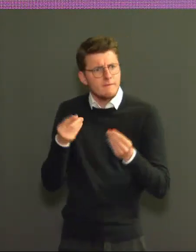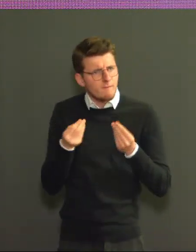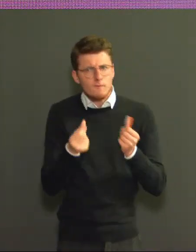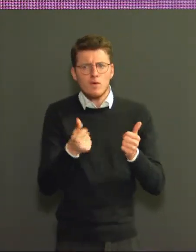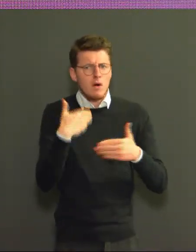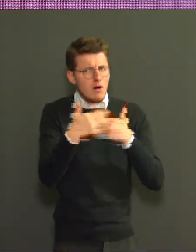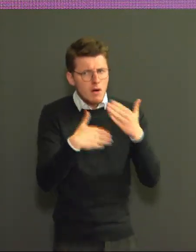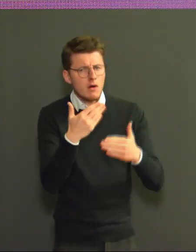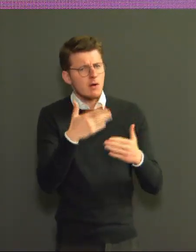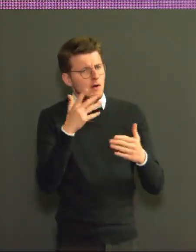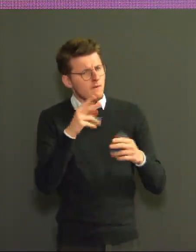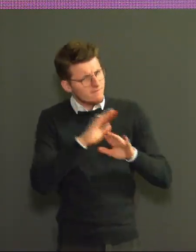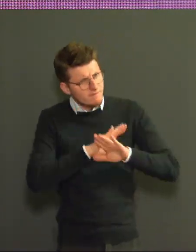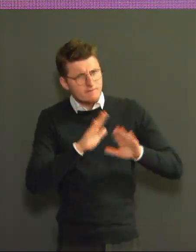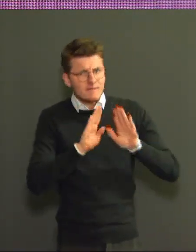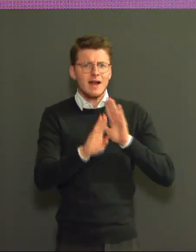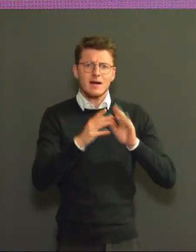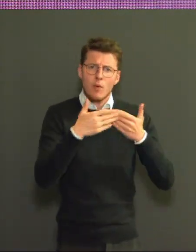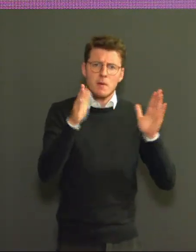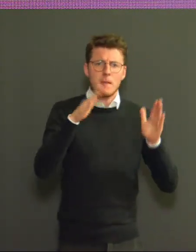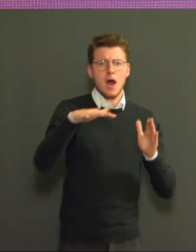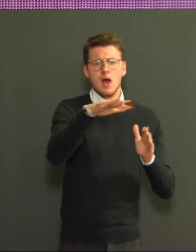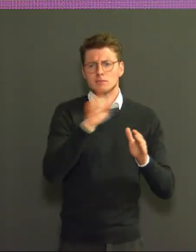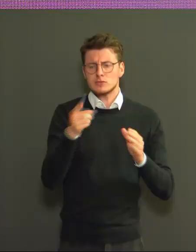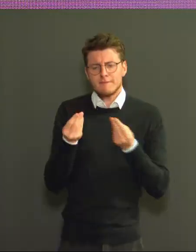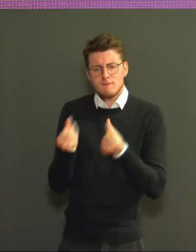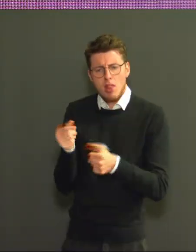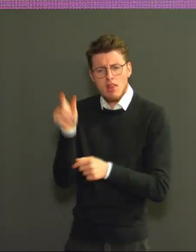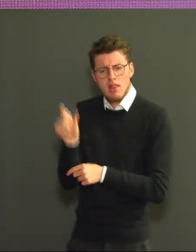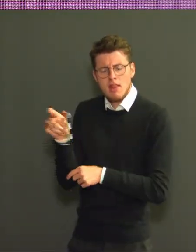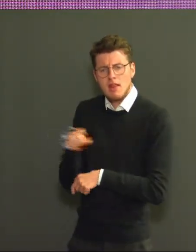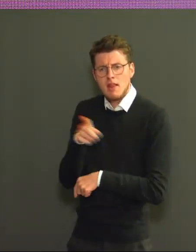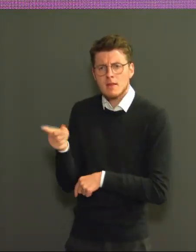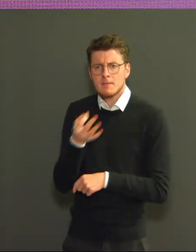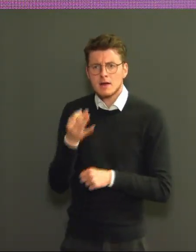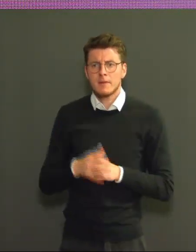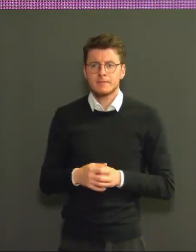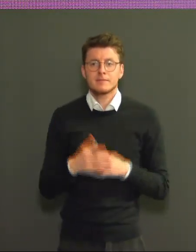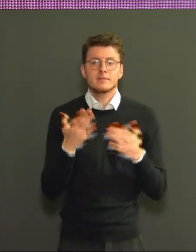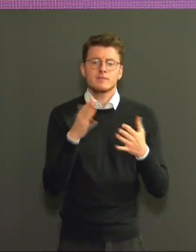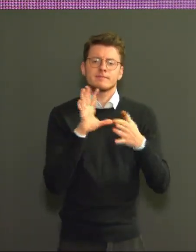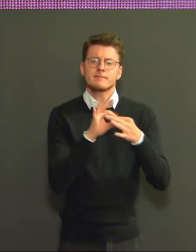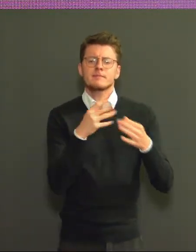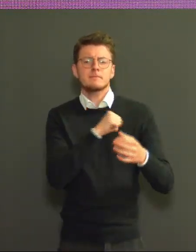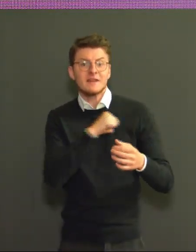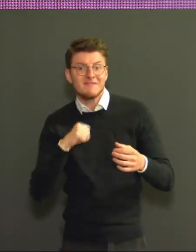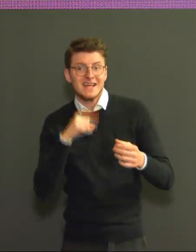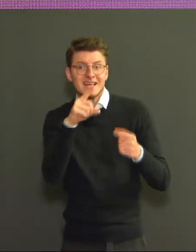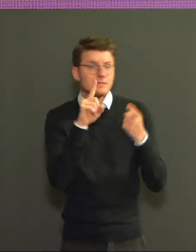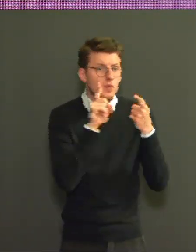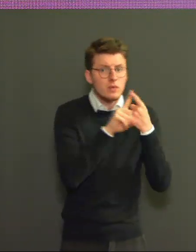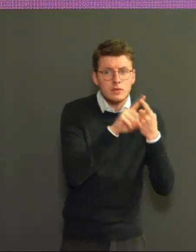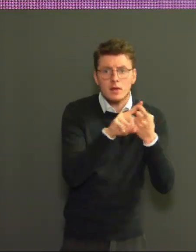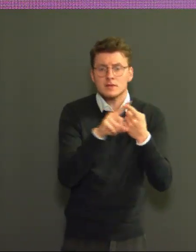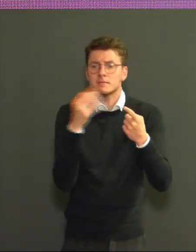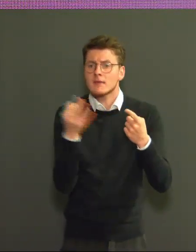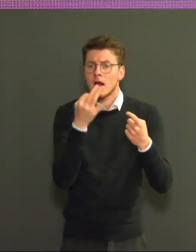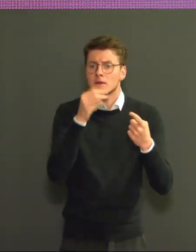openbare ruimte. Betreft uw contacten in de privésfeer, is het belangrijk dat u rekening houdt met